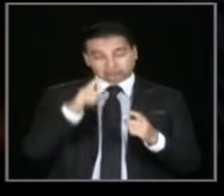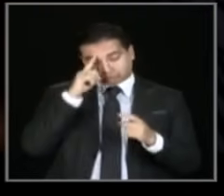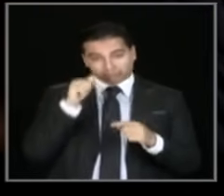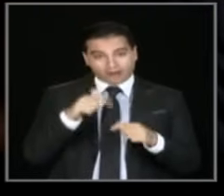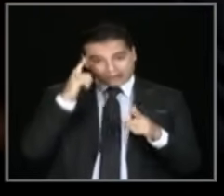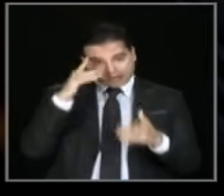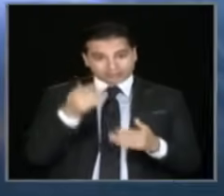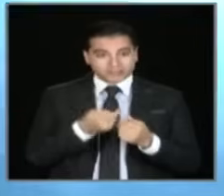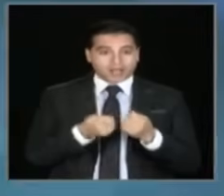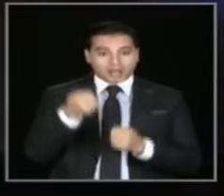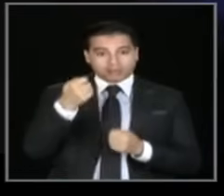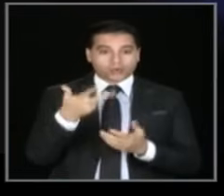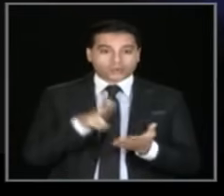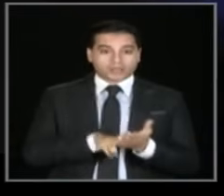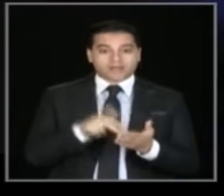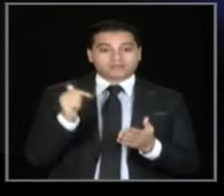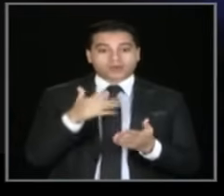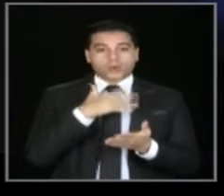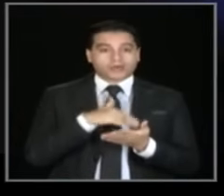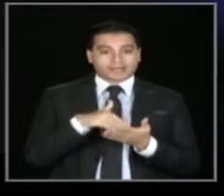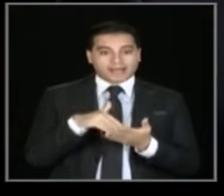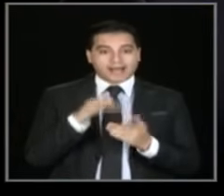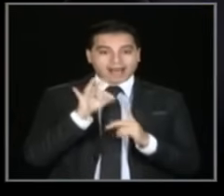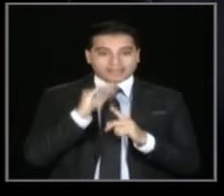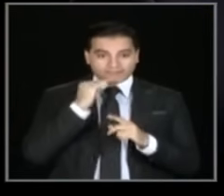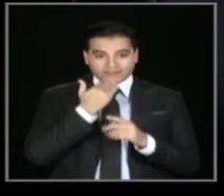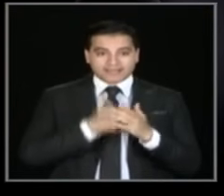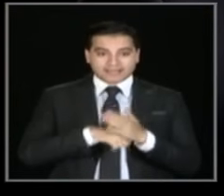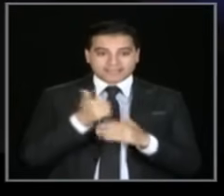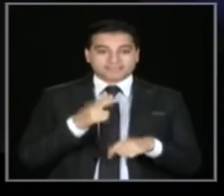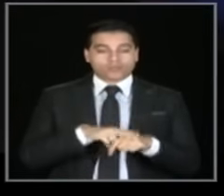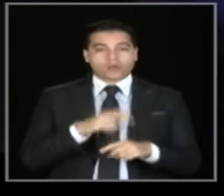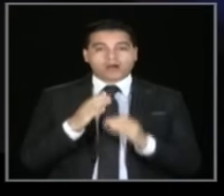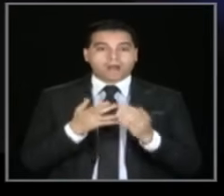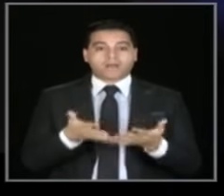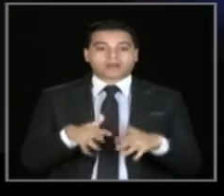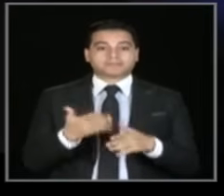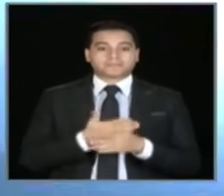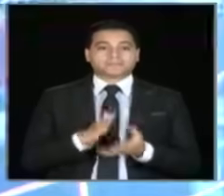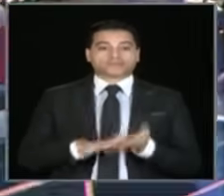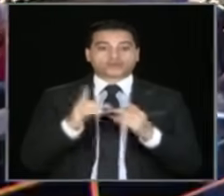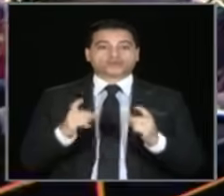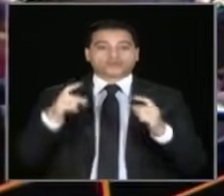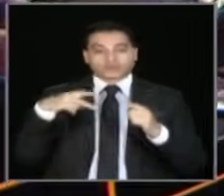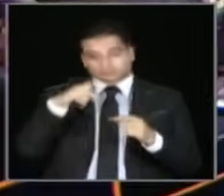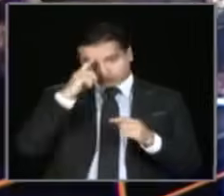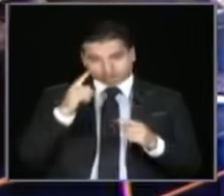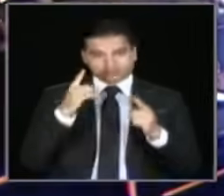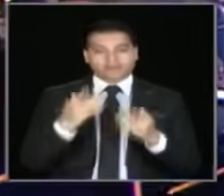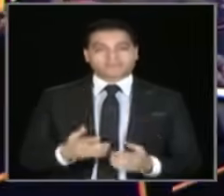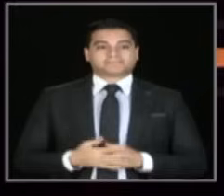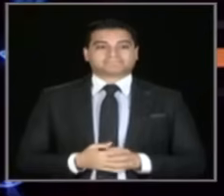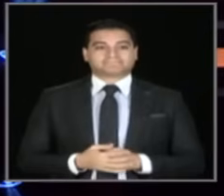ونحسم الماتش وناخد الثلاث نقاط. إحنا النهاردة جايين وهدفنا إن إحنا نكسب وكمان نجيب سكور عالي عشان نقدر نصعد لدور الثمانية.